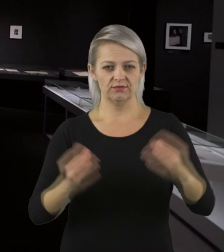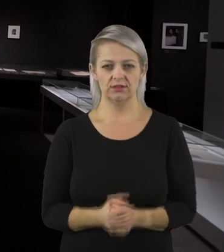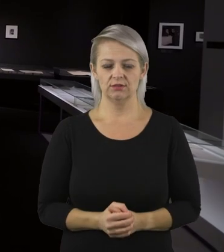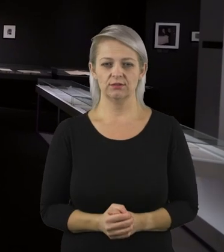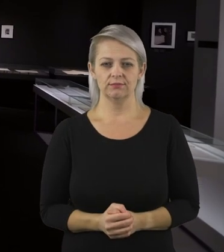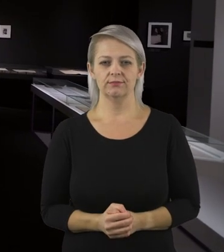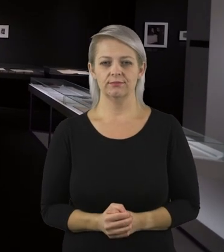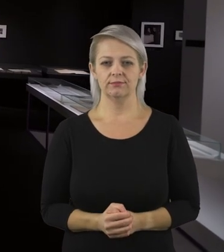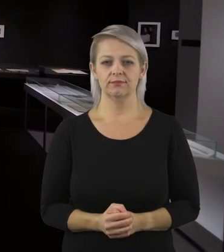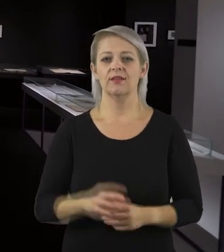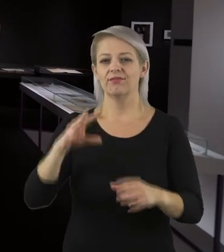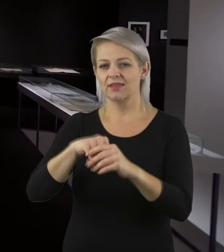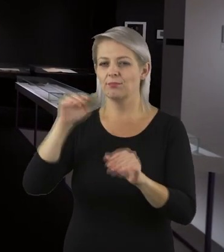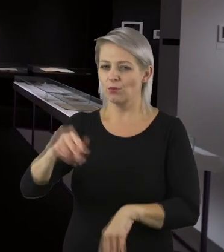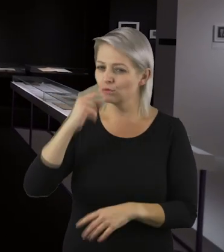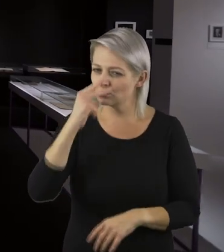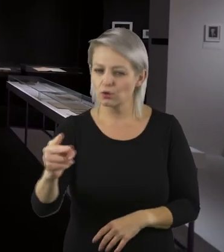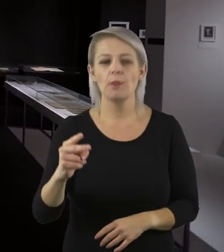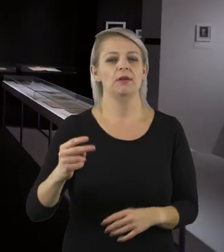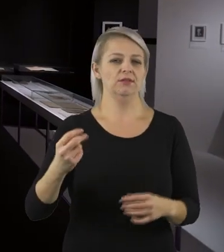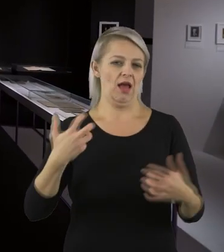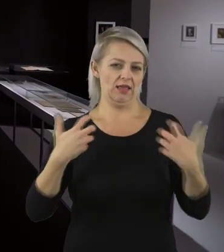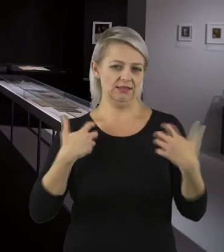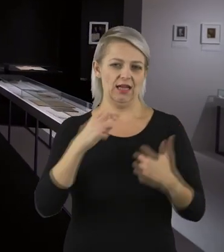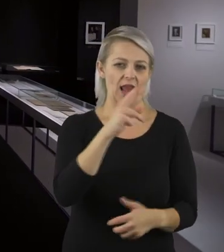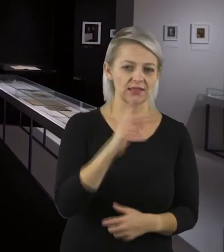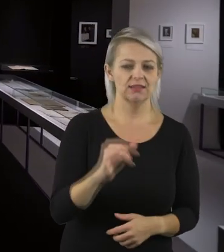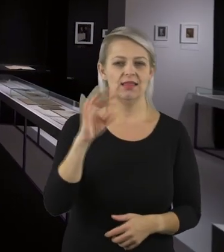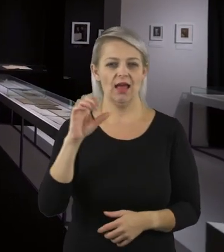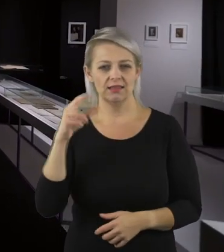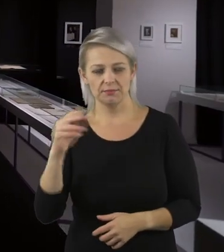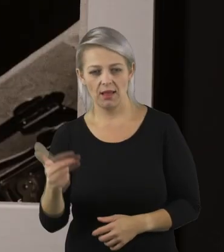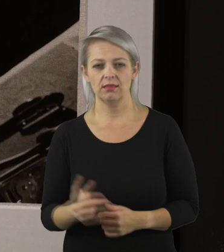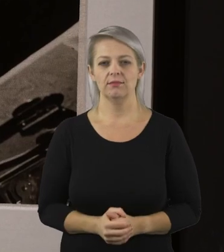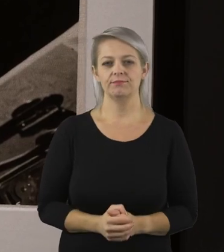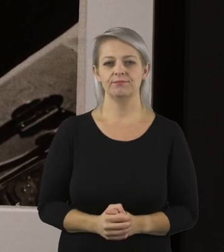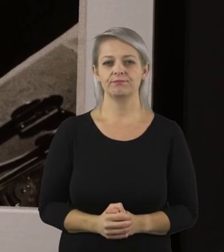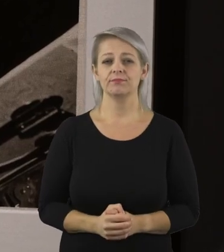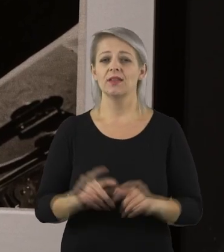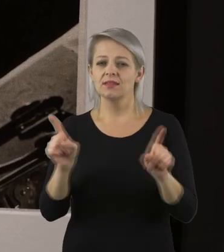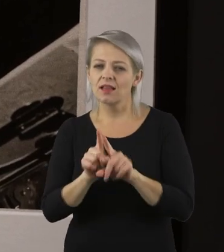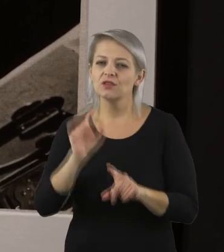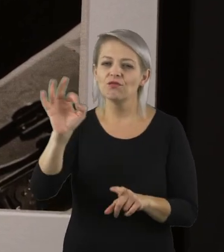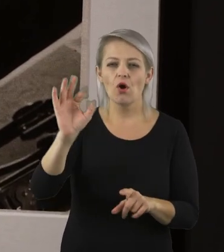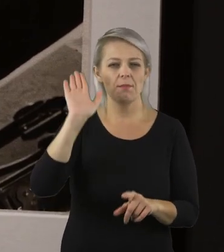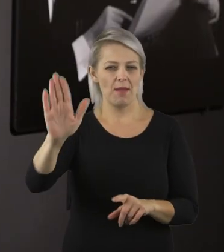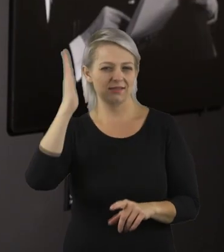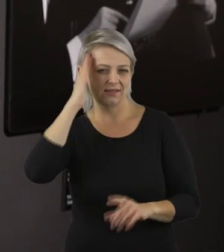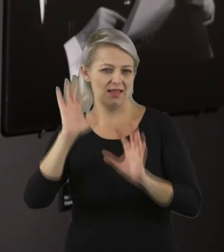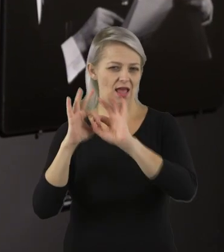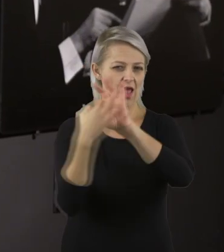Kontynuacje i rozwinięcia – pozwalają przyjrzeć się pracom twórczym Kleckiego i Tansmana oraz poznać